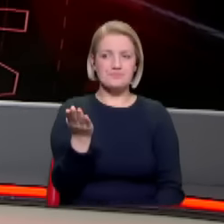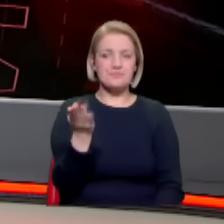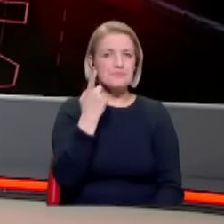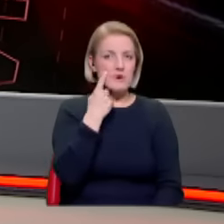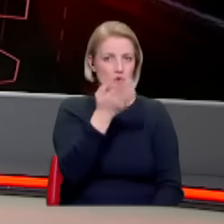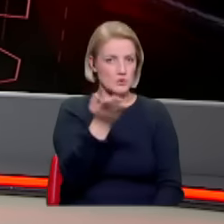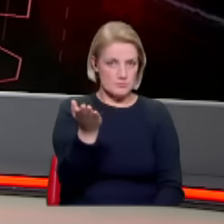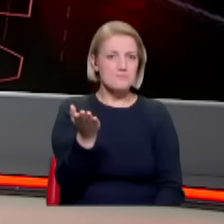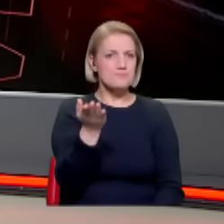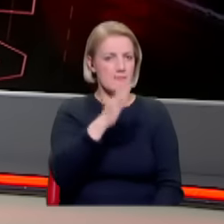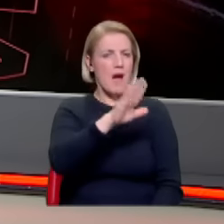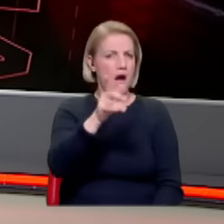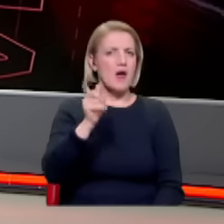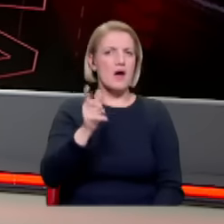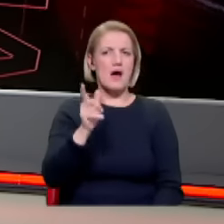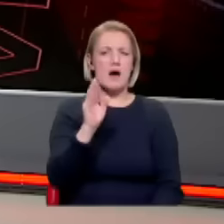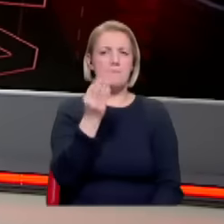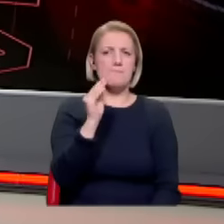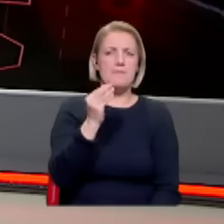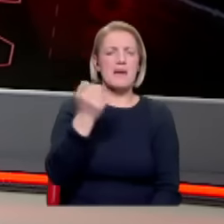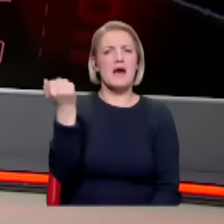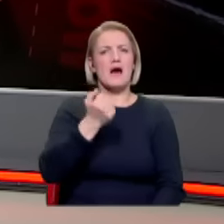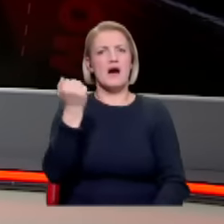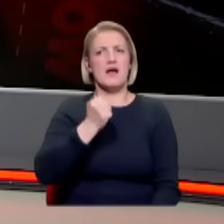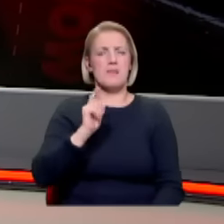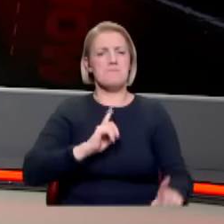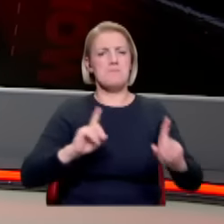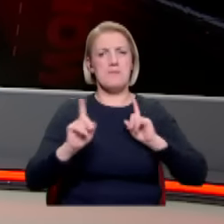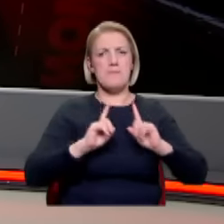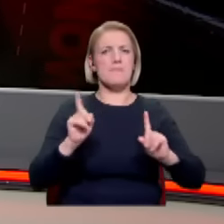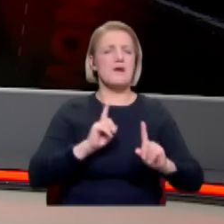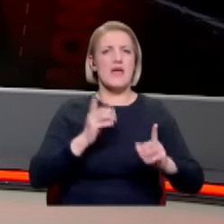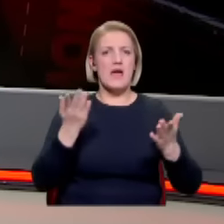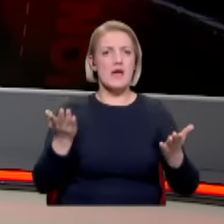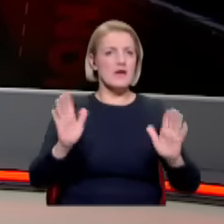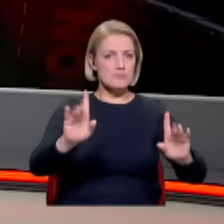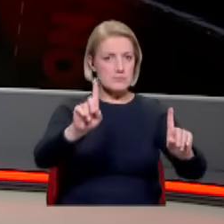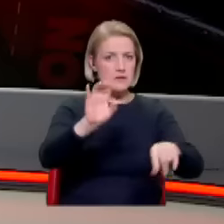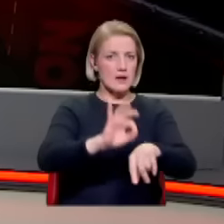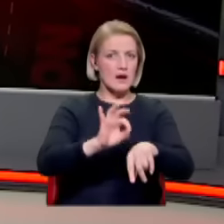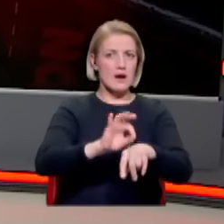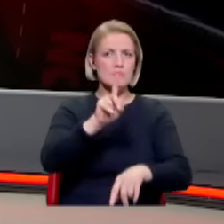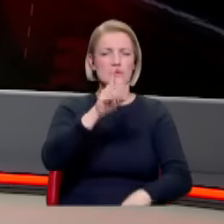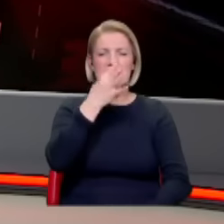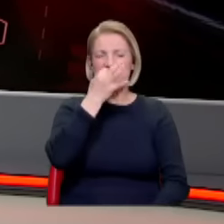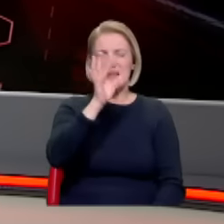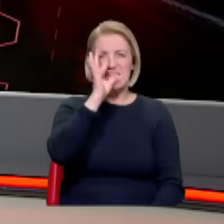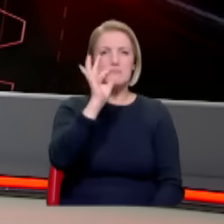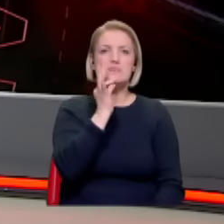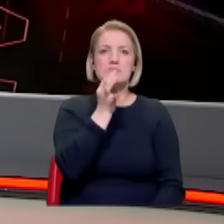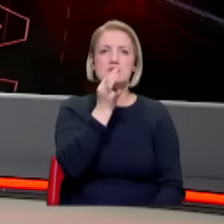Efendim, bakıyorum şimdi her yerde de işte bebek katilleri yargılanıyor filan yazıyor da bir dakika ya. Buna kim müsaade